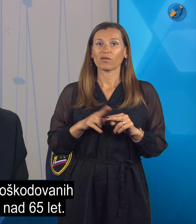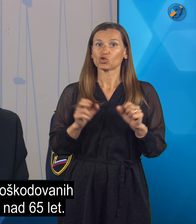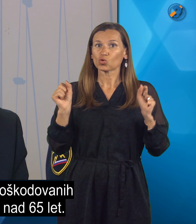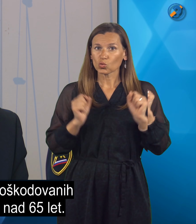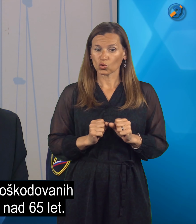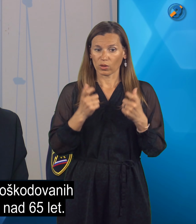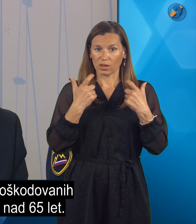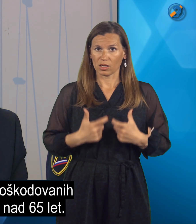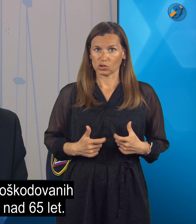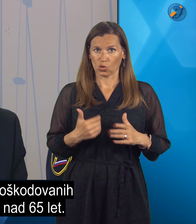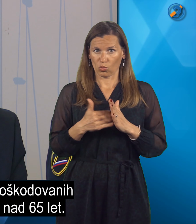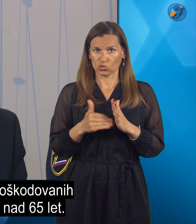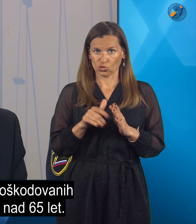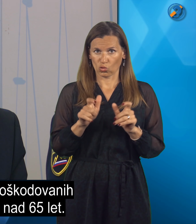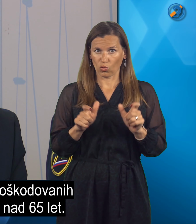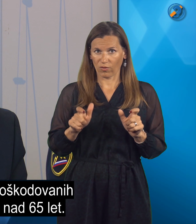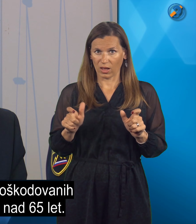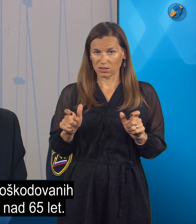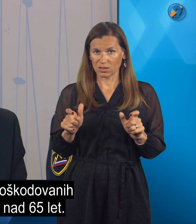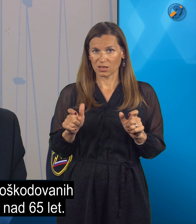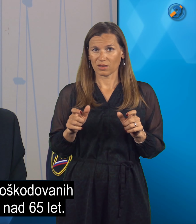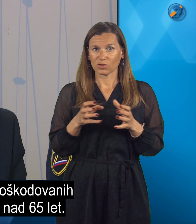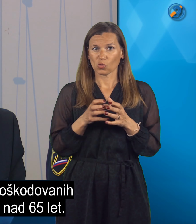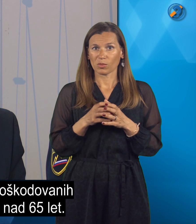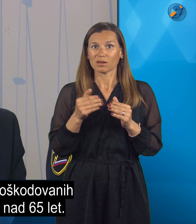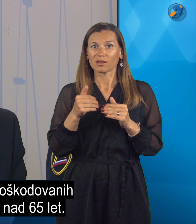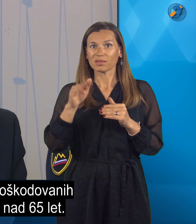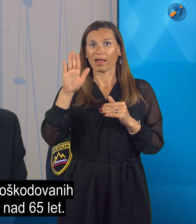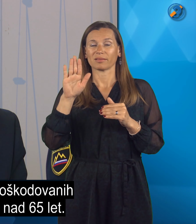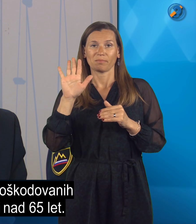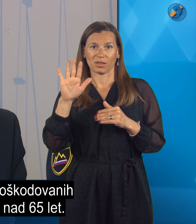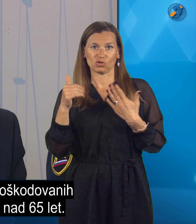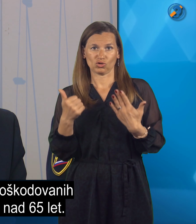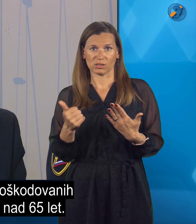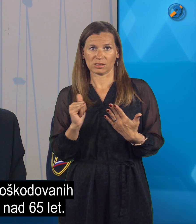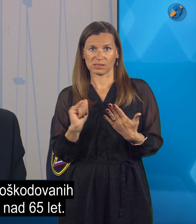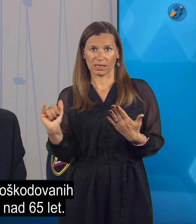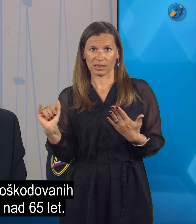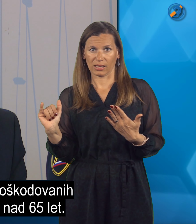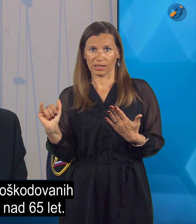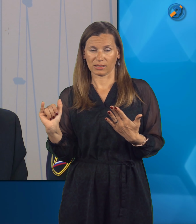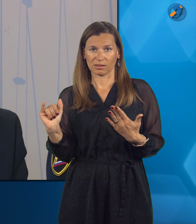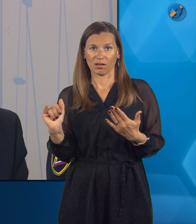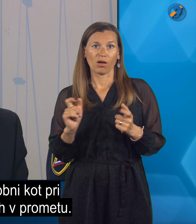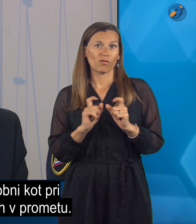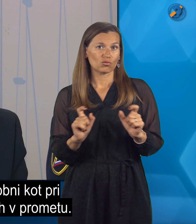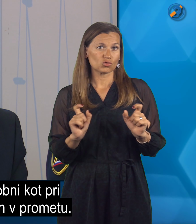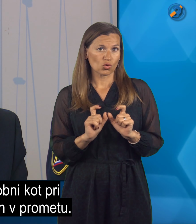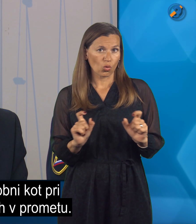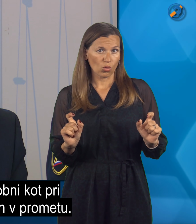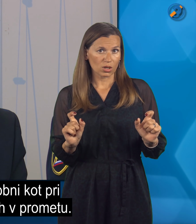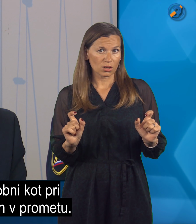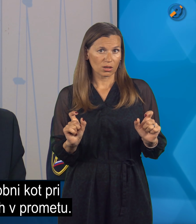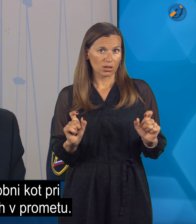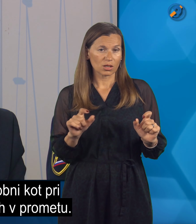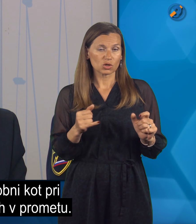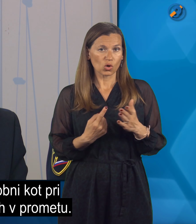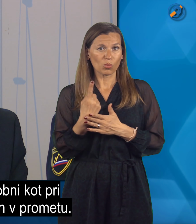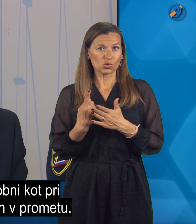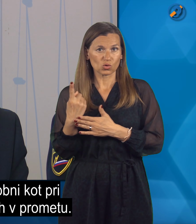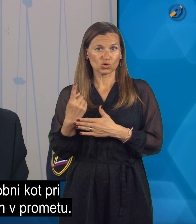Največ hudo telesno poškodovanih je bilo v skupini nad 65 let. Med vzroki, kjer